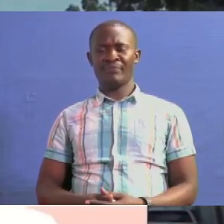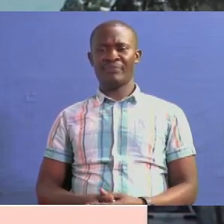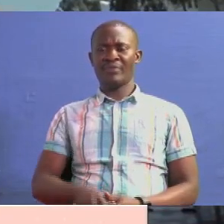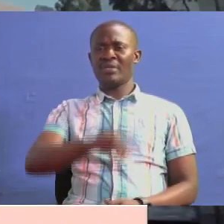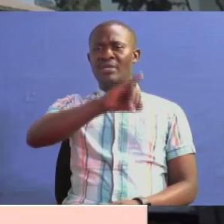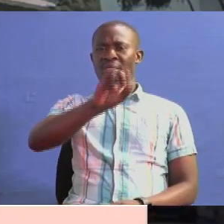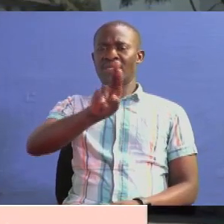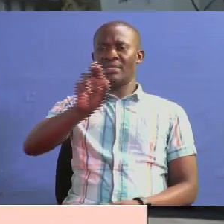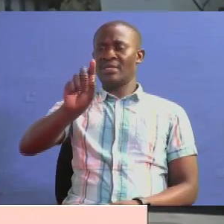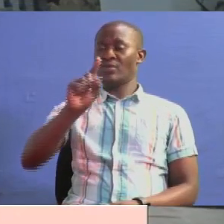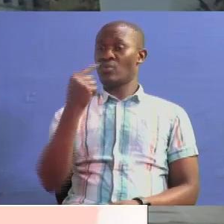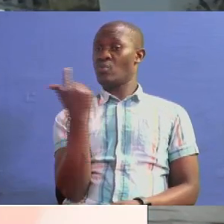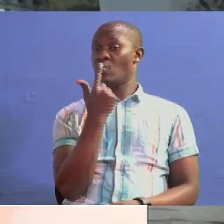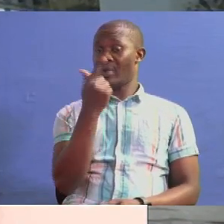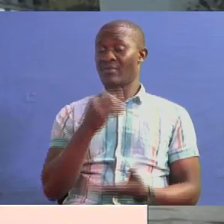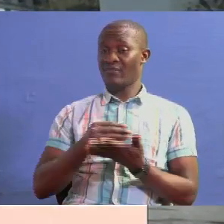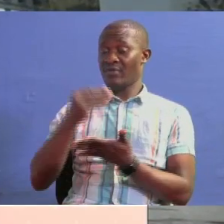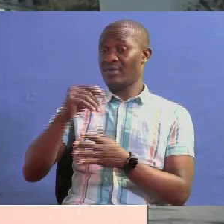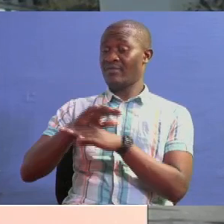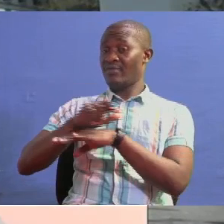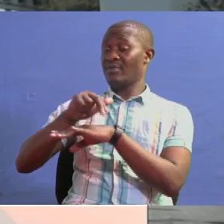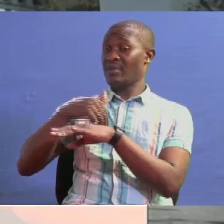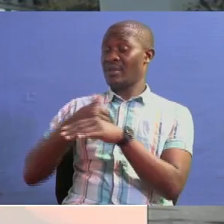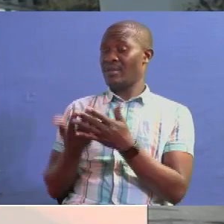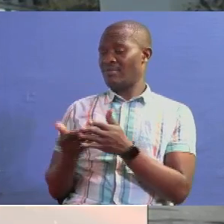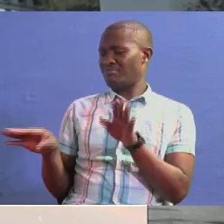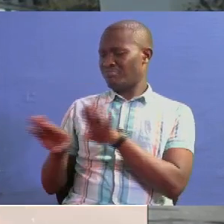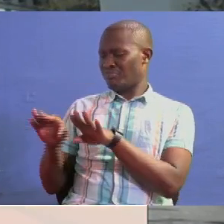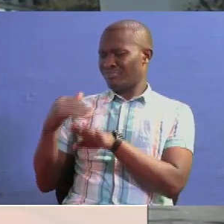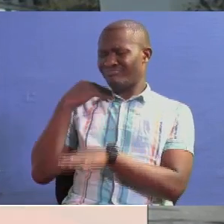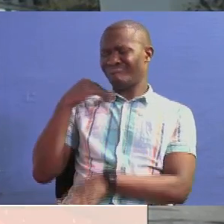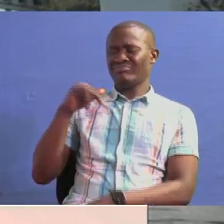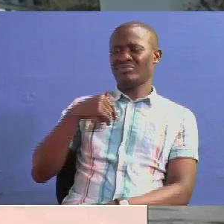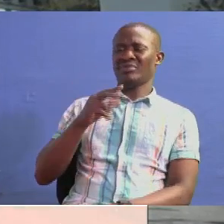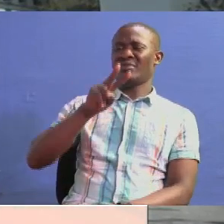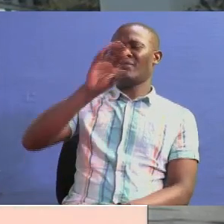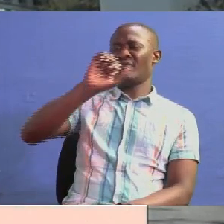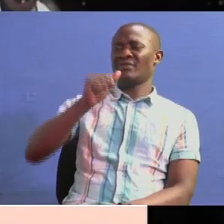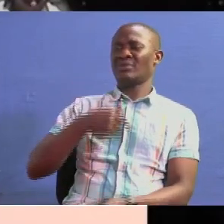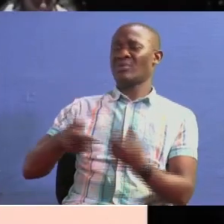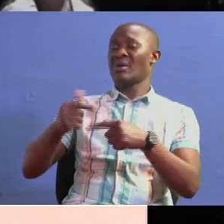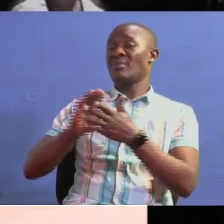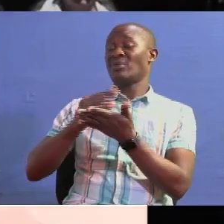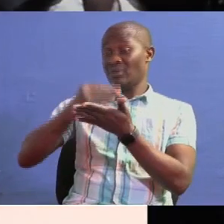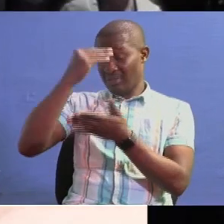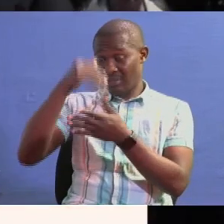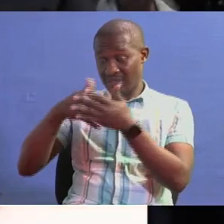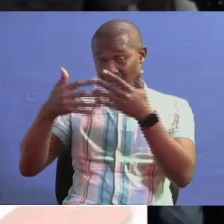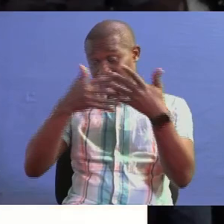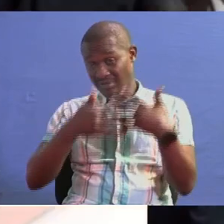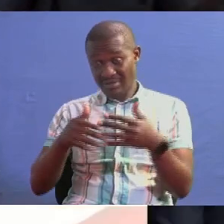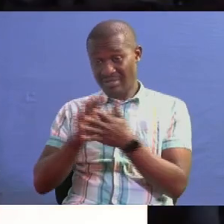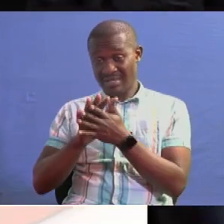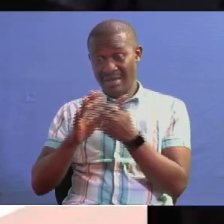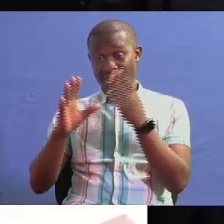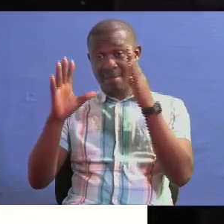Jessica ni miongoni mwa wanafunzi wengi wa kimataifa walionyimwa visa ya kuja kusoma nchini Marekani. Ripoti ya Julai ya President's